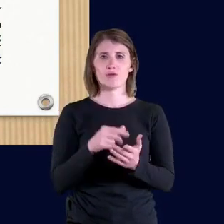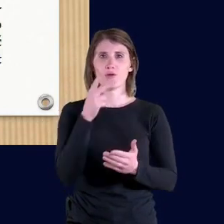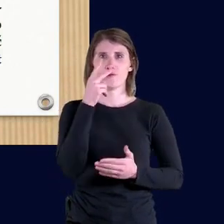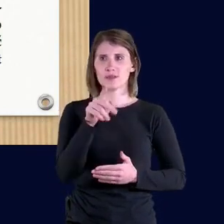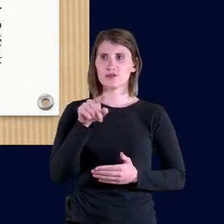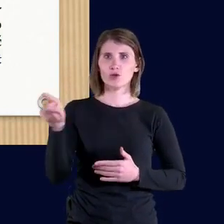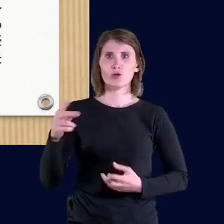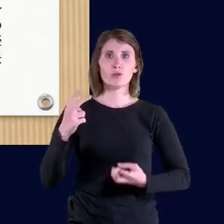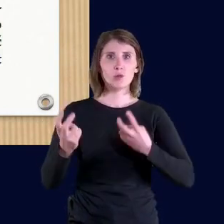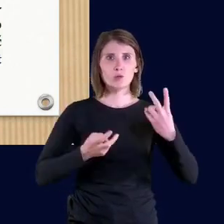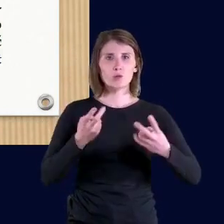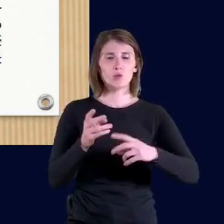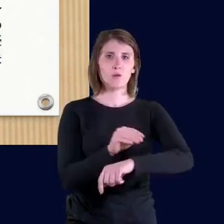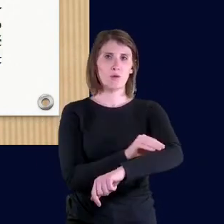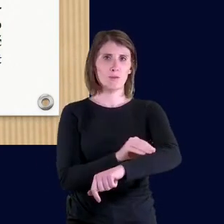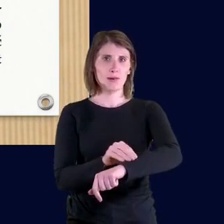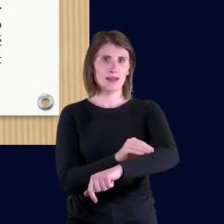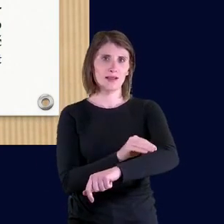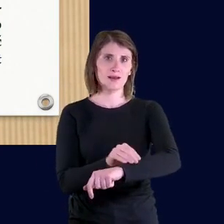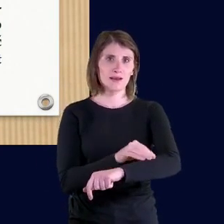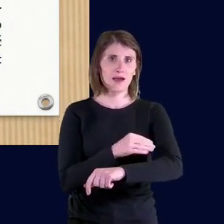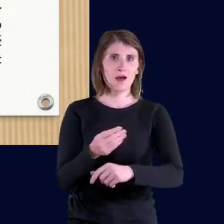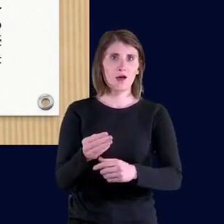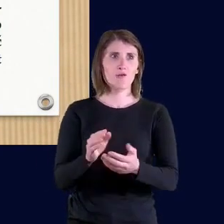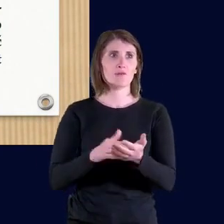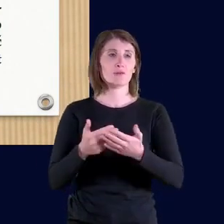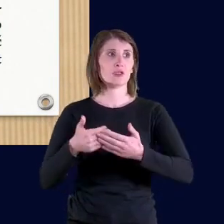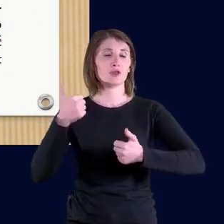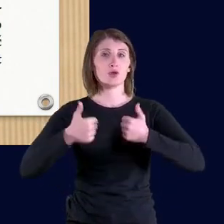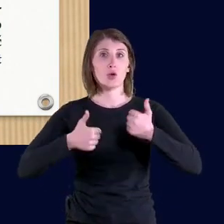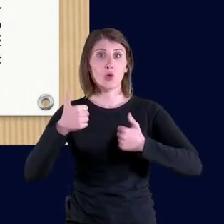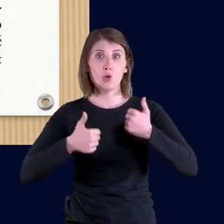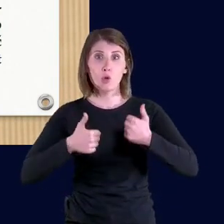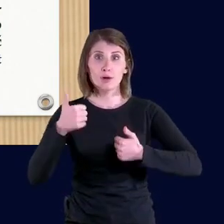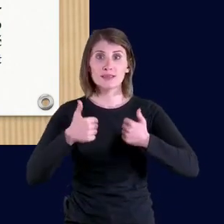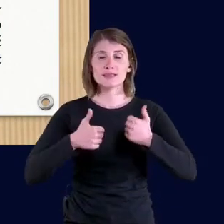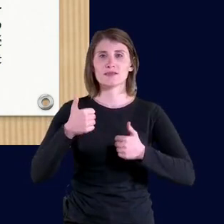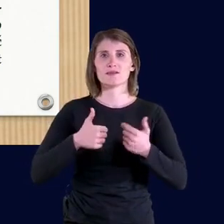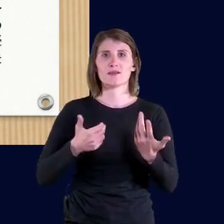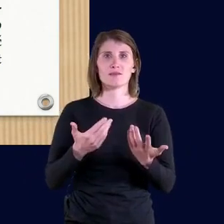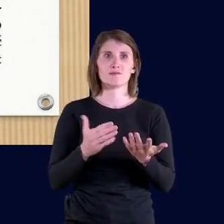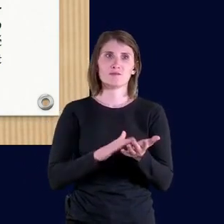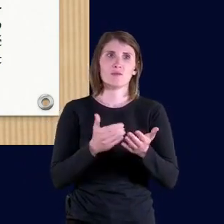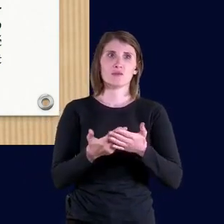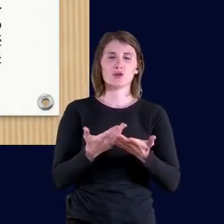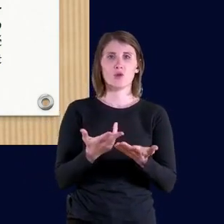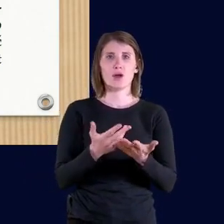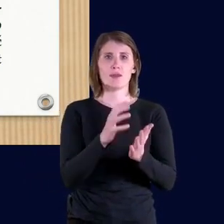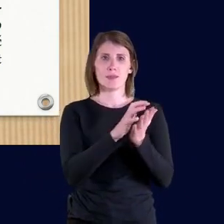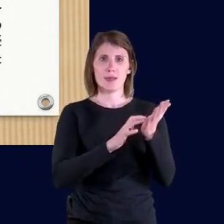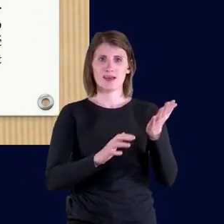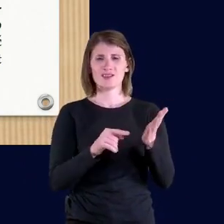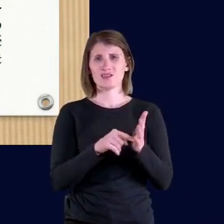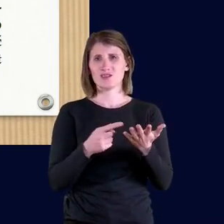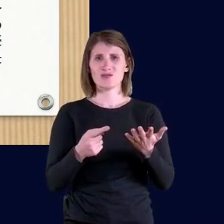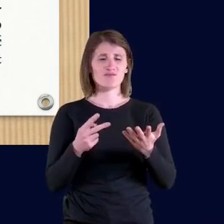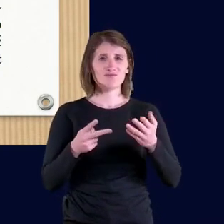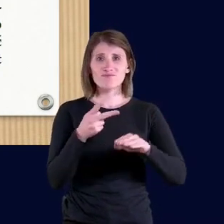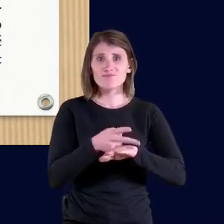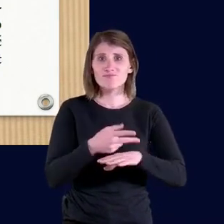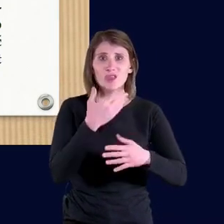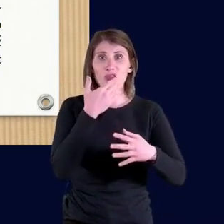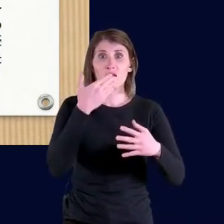poszukują również materiałów na przykład jakiegoś konkursów bardzo często są to teksty które są teksty niedostępne